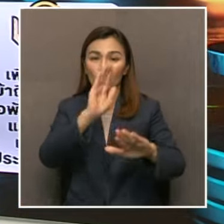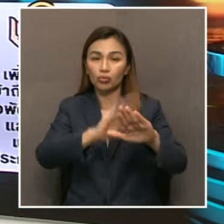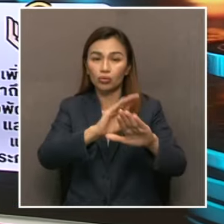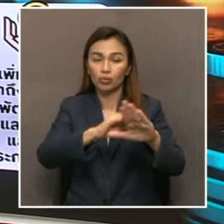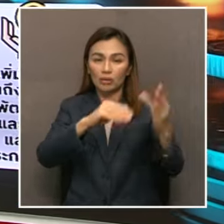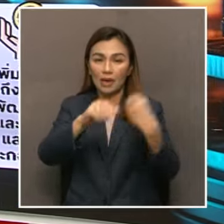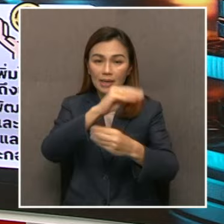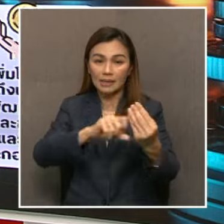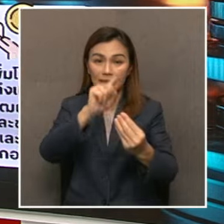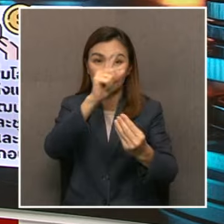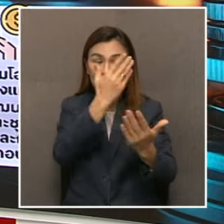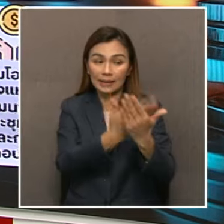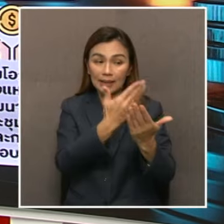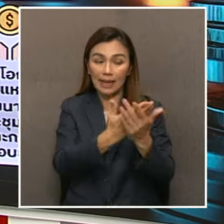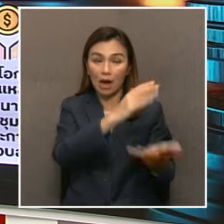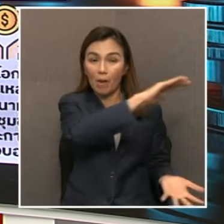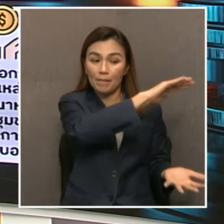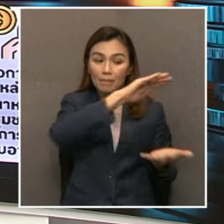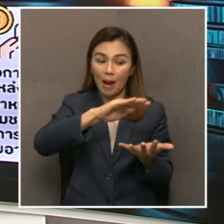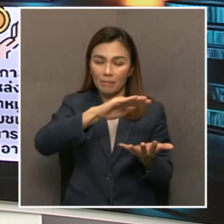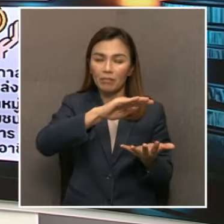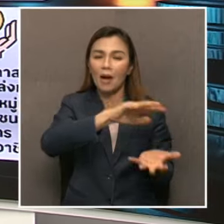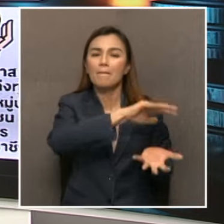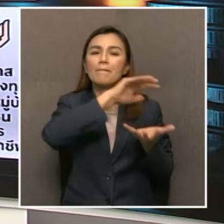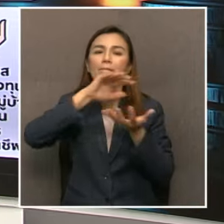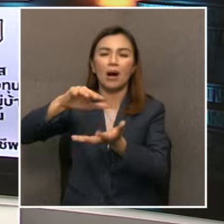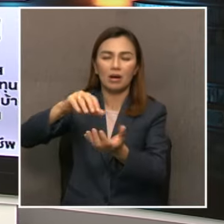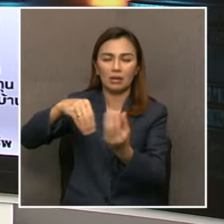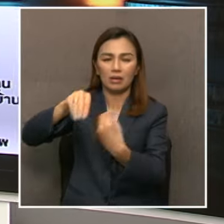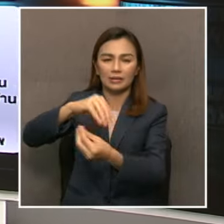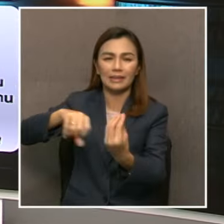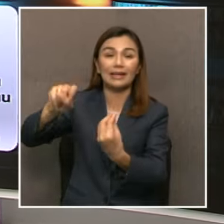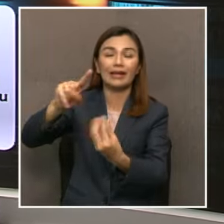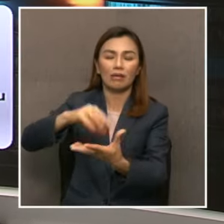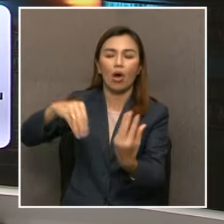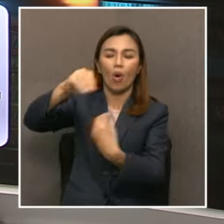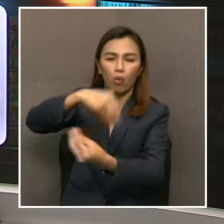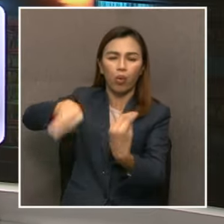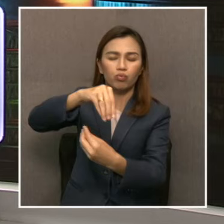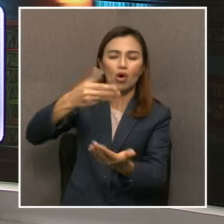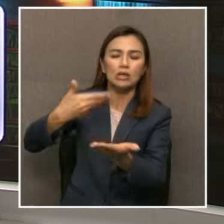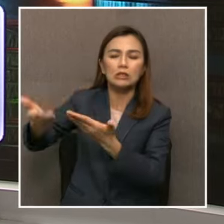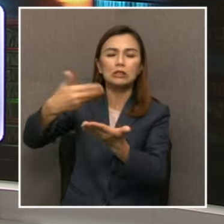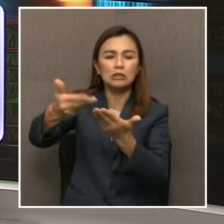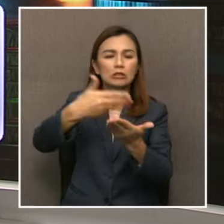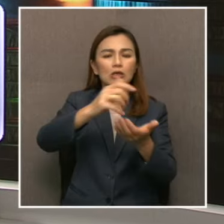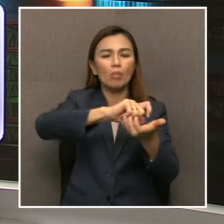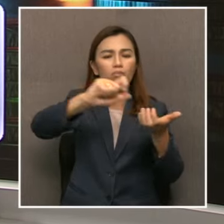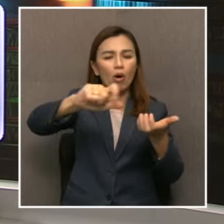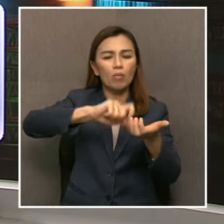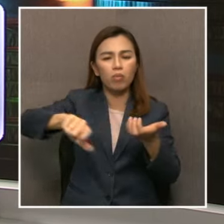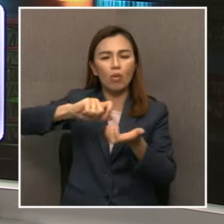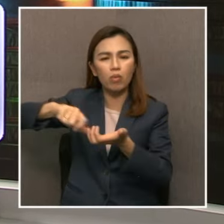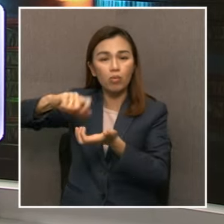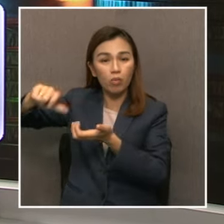จเอาเม็ดเงินมหาศาลเนี่ยเข้าไปในระบบเศรษฐกิจไทยนั่นเองนะครับเมื่อผู้คนมีกำลังซื้อมีเงินอยู่ในมือก็สามารถนำไปจับจ่ายใ